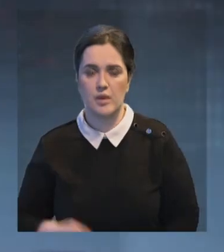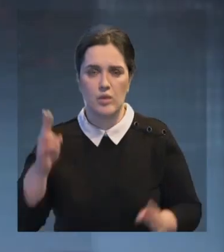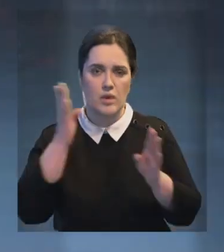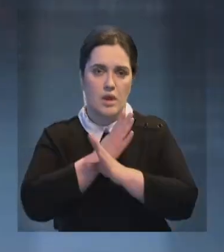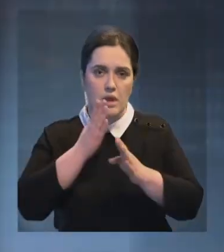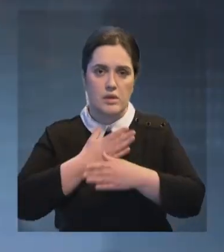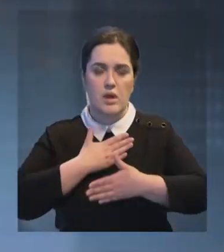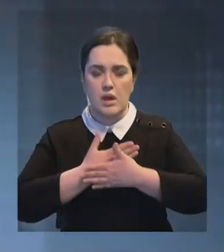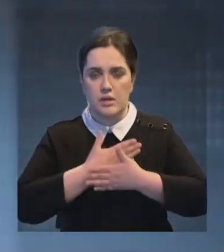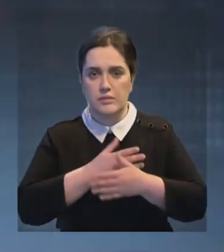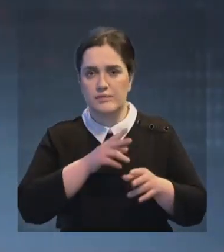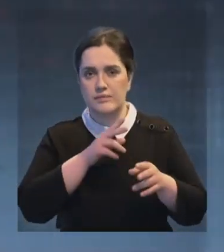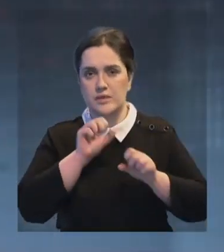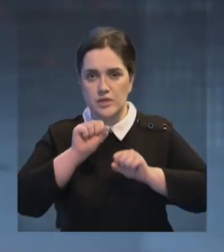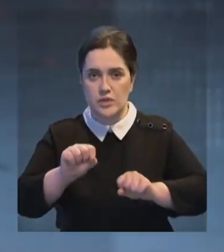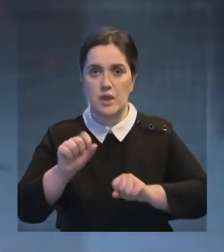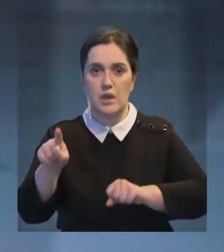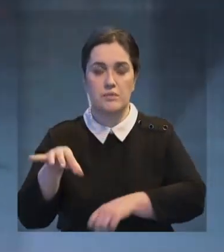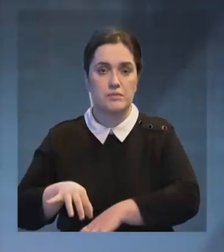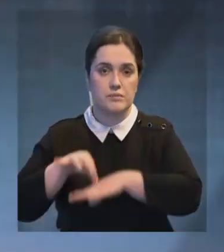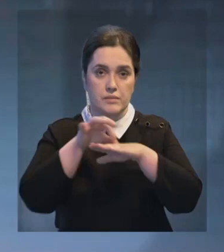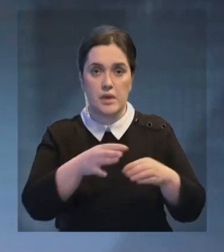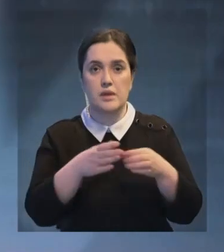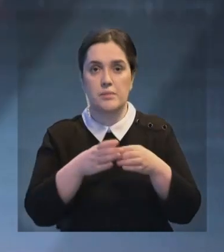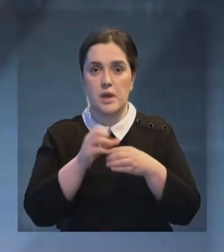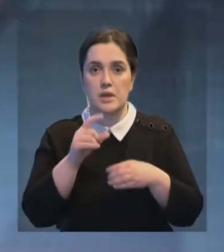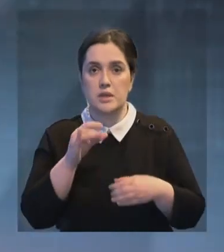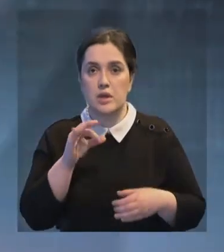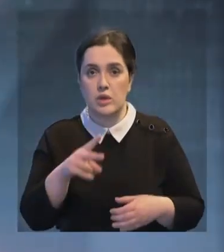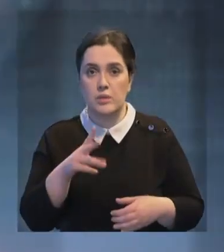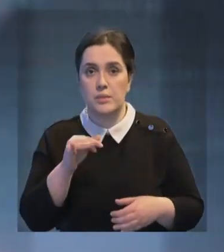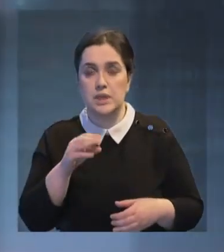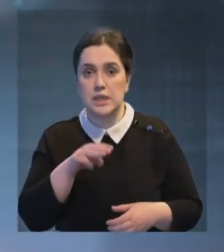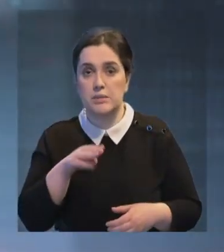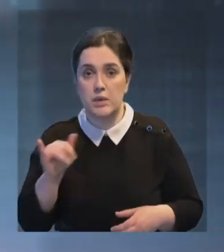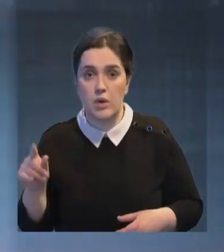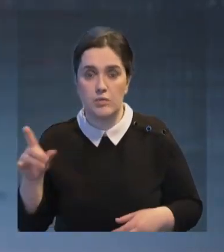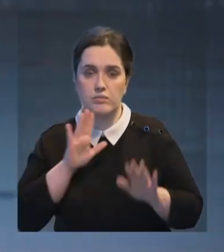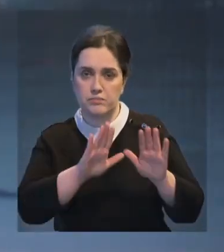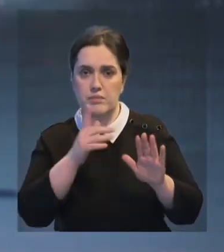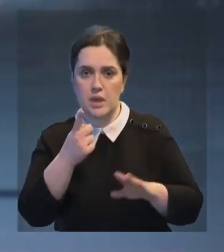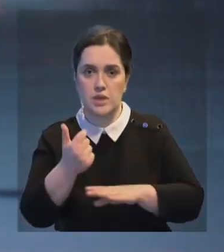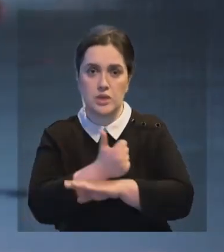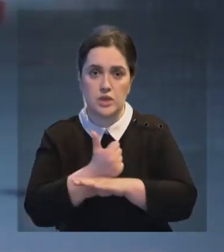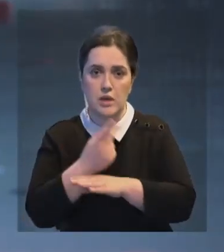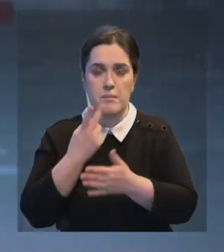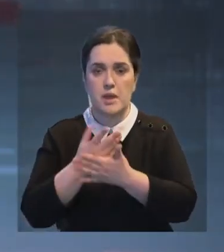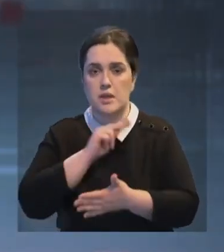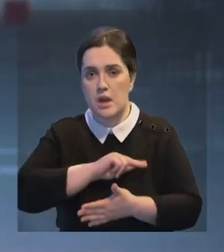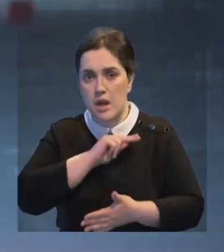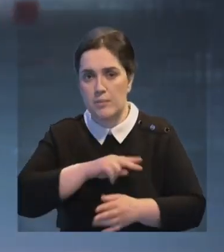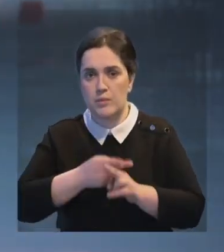Экоактивистам провели экскурсию на предприятии компании ArcelorMittal Темиртау. На комбинате общественники пробыли около часа. Им показали